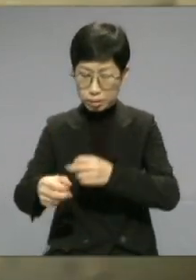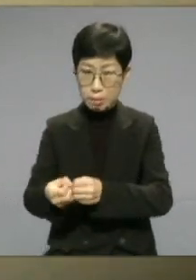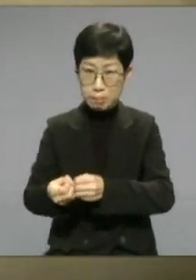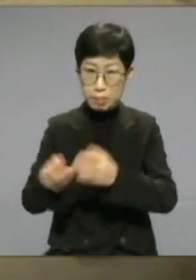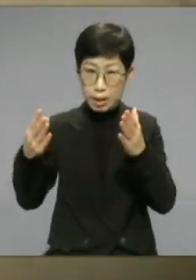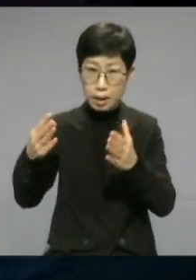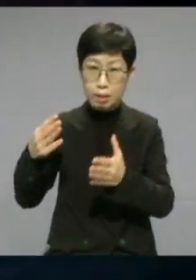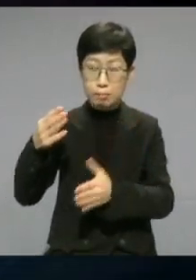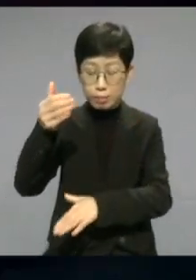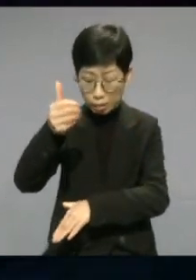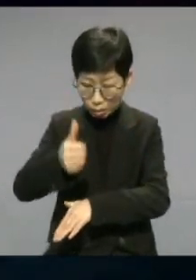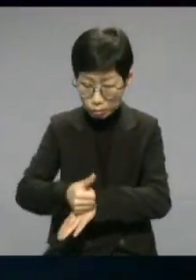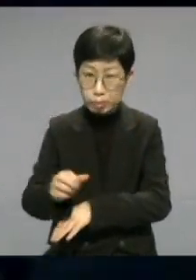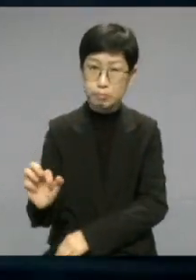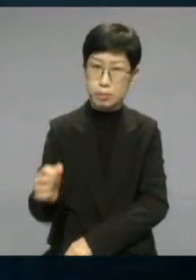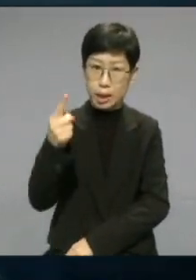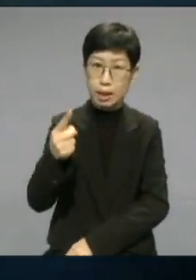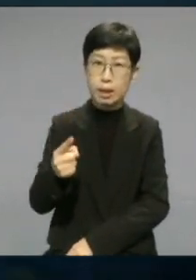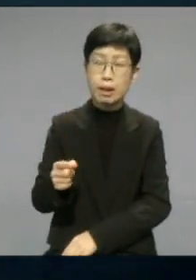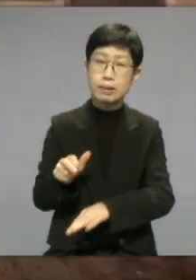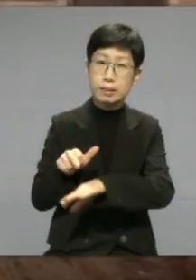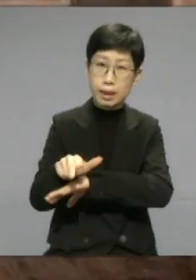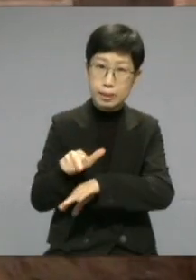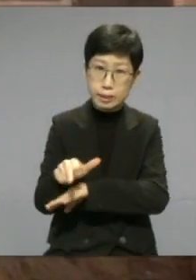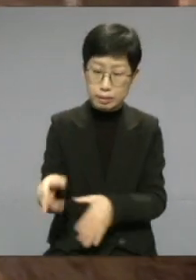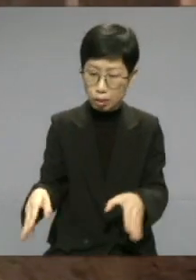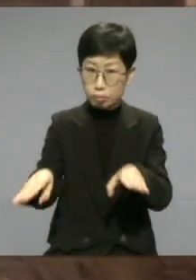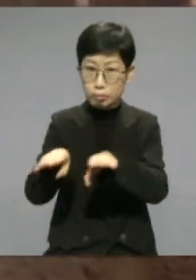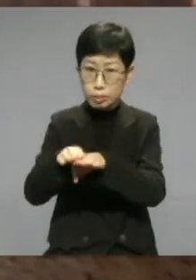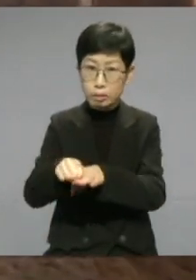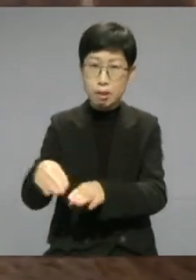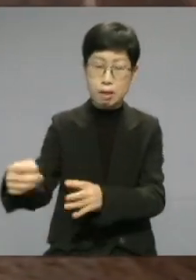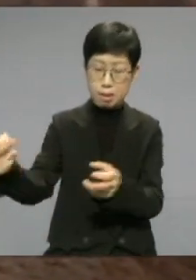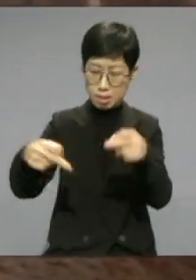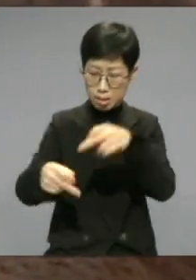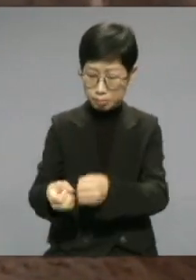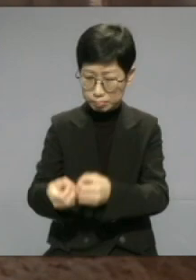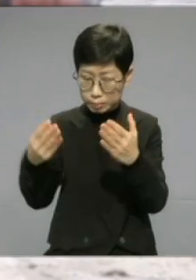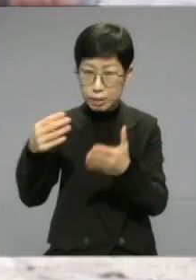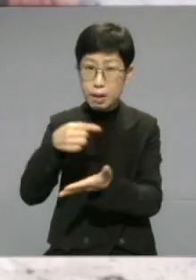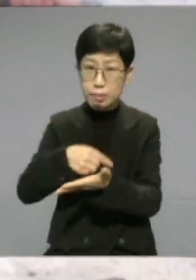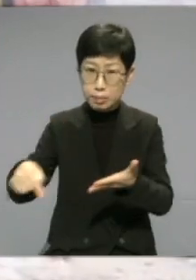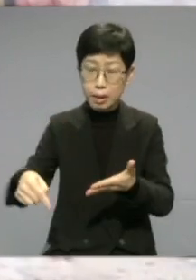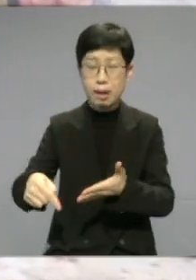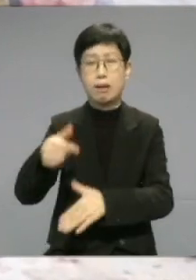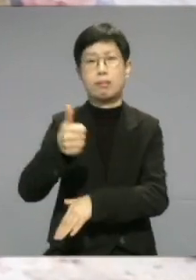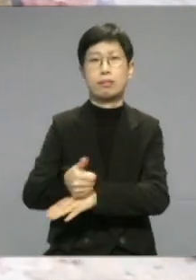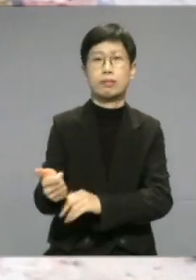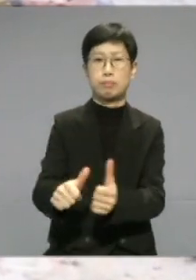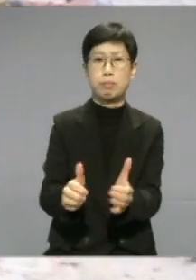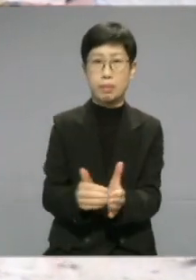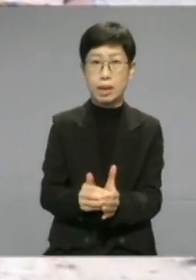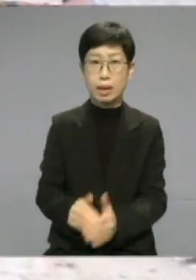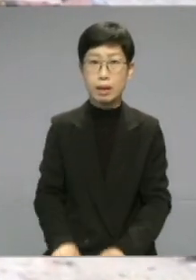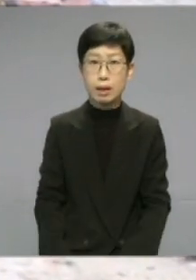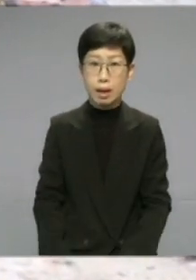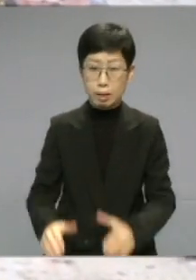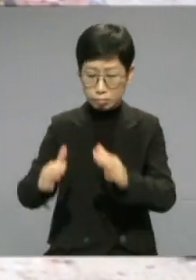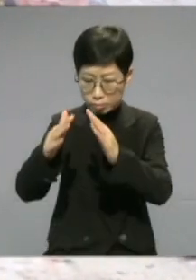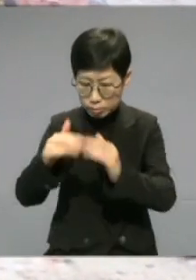건물 등이 로켓탄 공격을 받는 과정에서 한꺼번에 숨졌습니다 특히 건물 붕괴로 안에 있던 병사 다수가